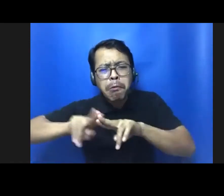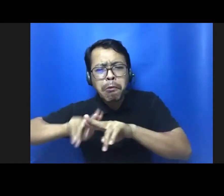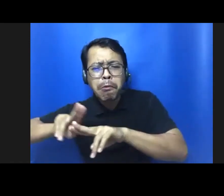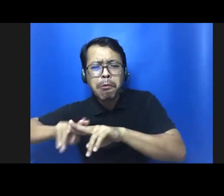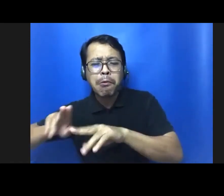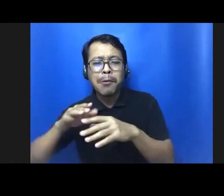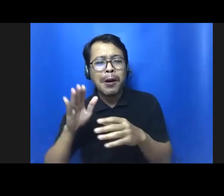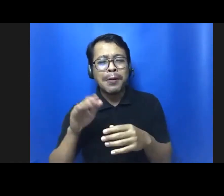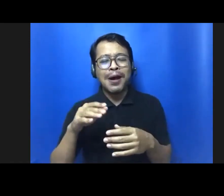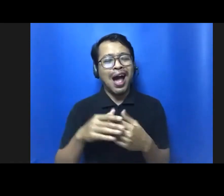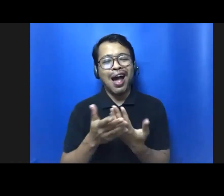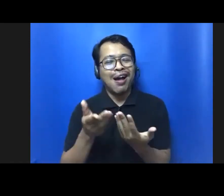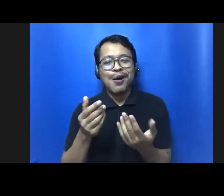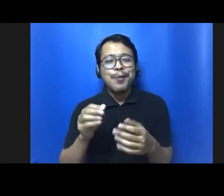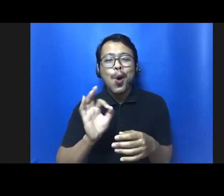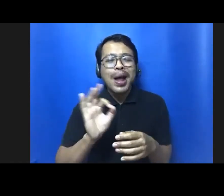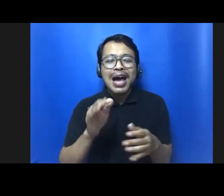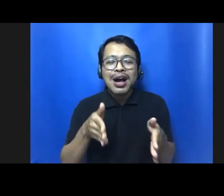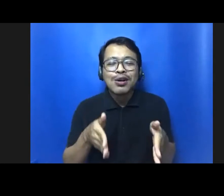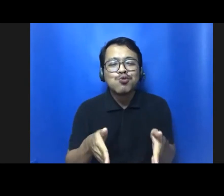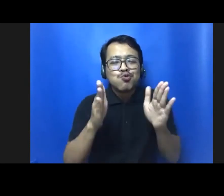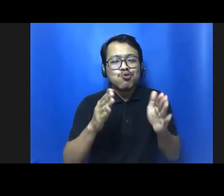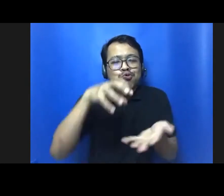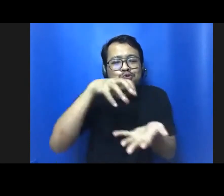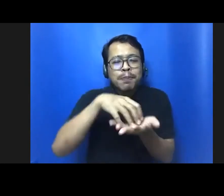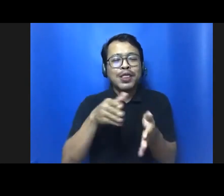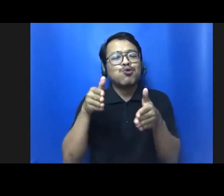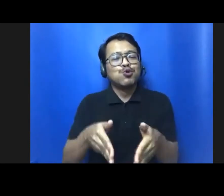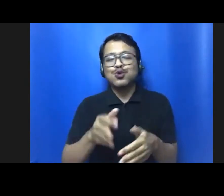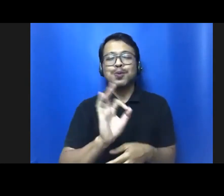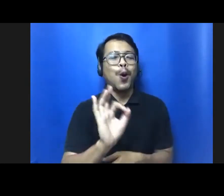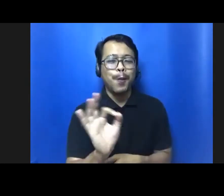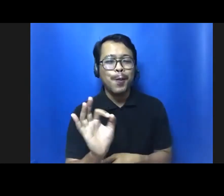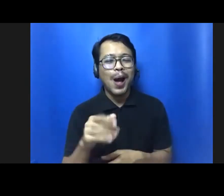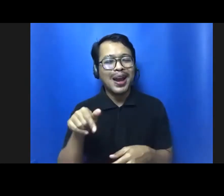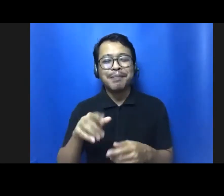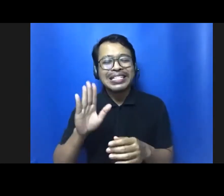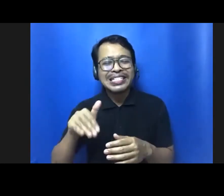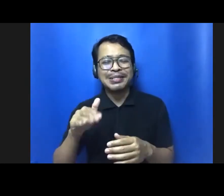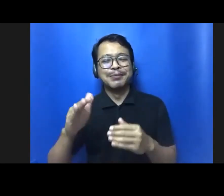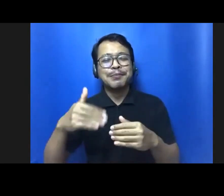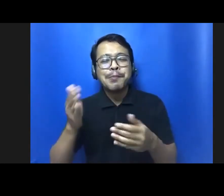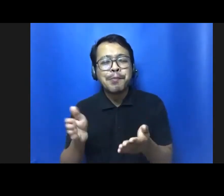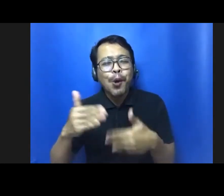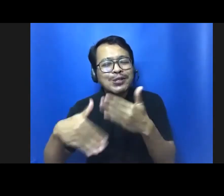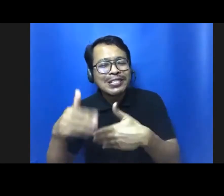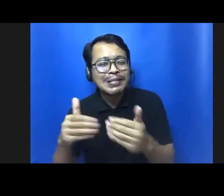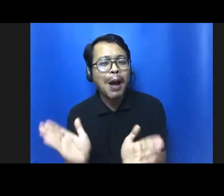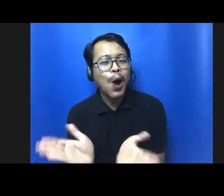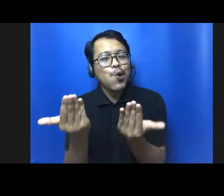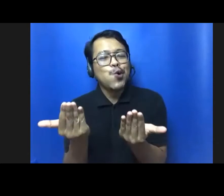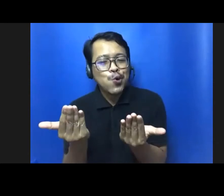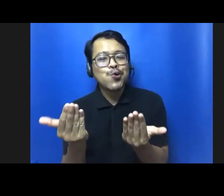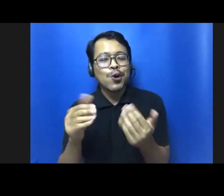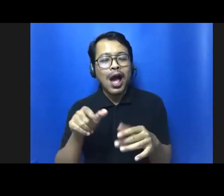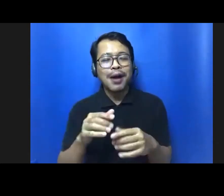ini belum ada secara khusus karena kita sedang membangun gedungnya. Mudah-mudahan nanti pembangunan gedung yang